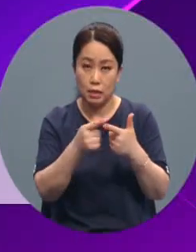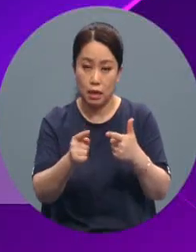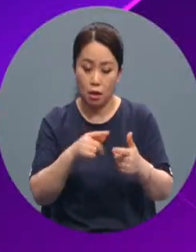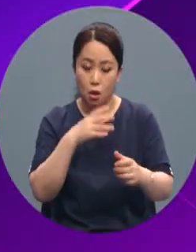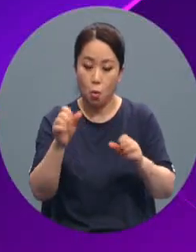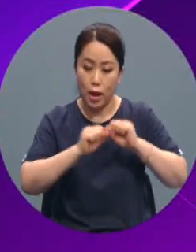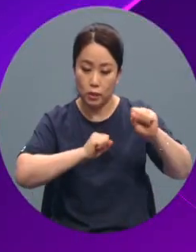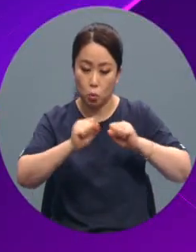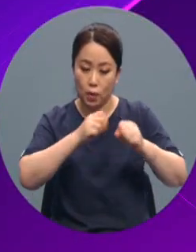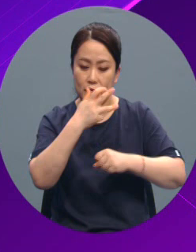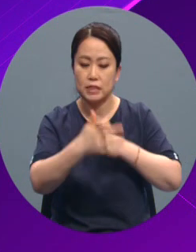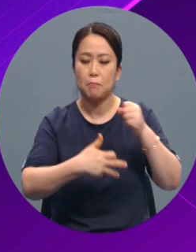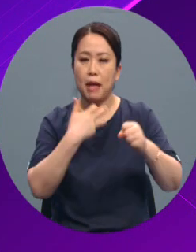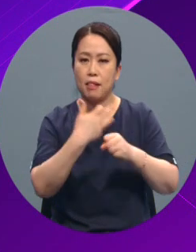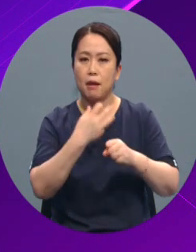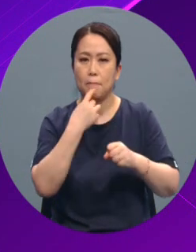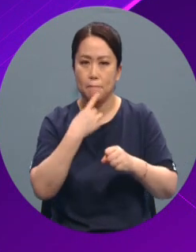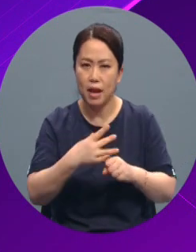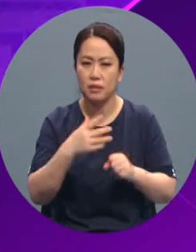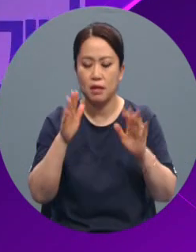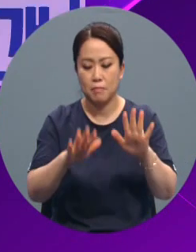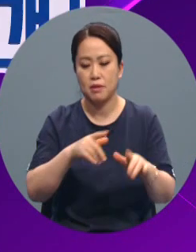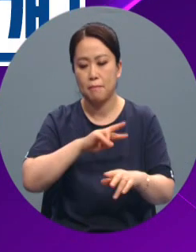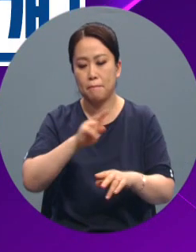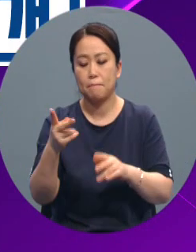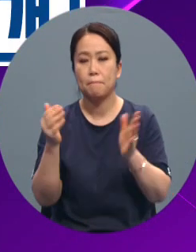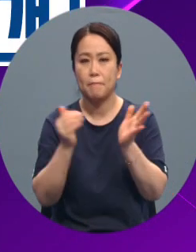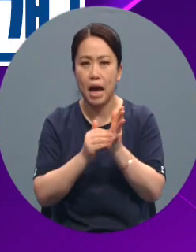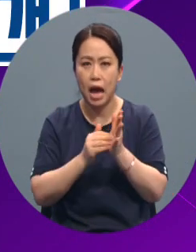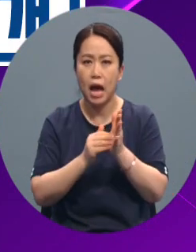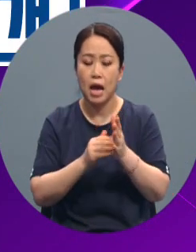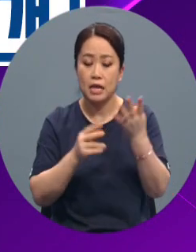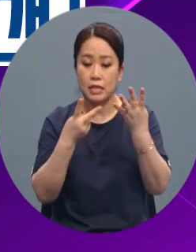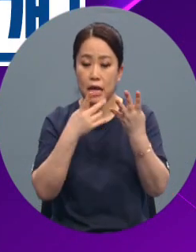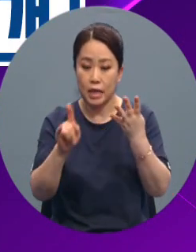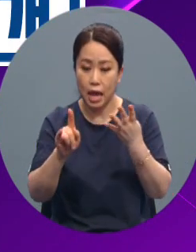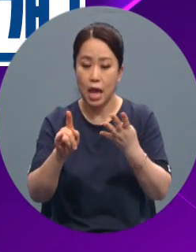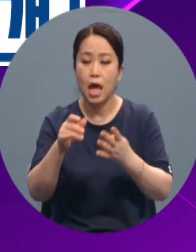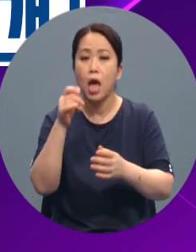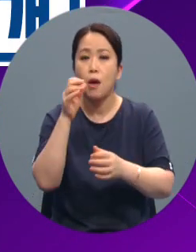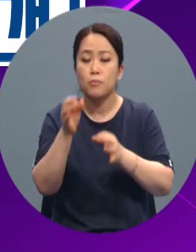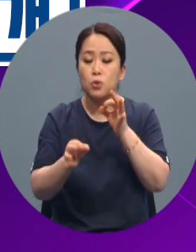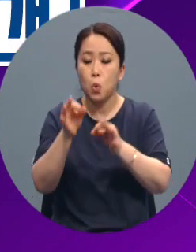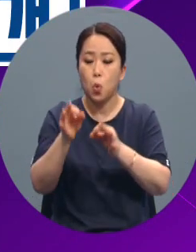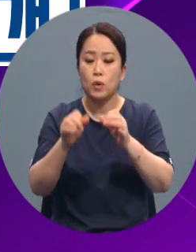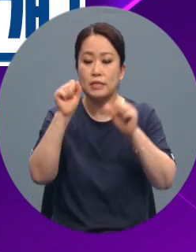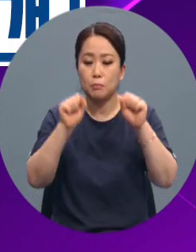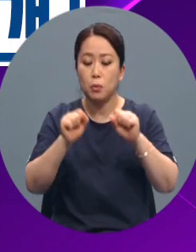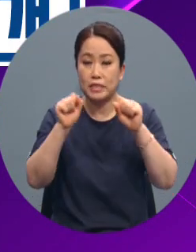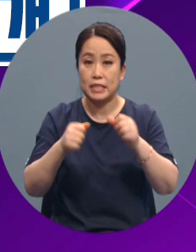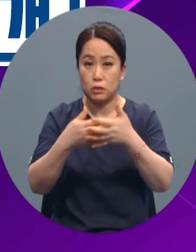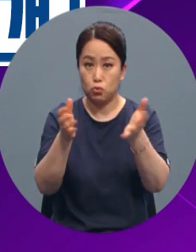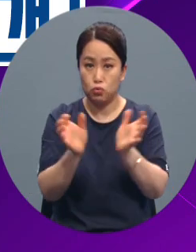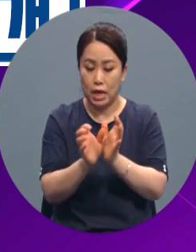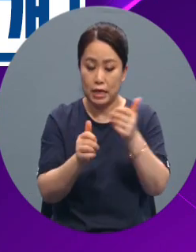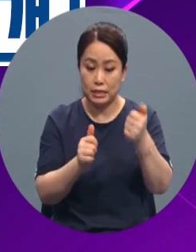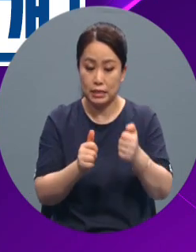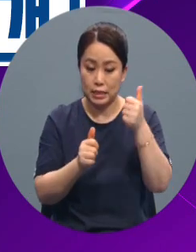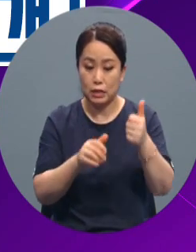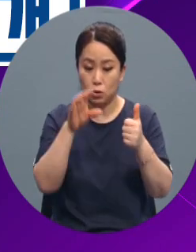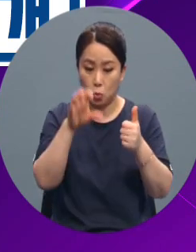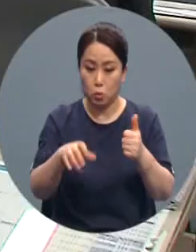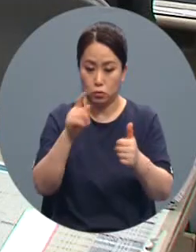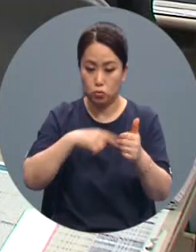만입니다. 이로써 전체 4대 프로스포츠 구단 55곳 가운데 절반이 수도권에 집중되는 상황을